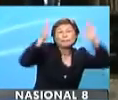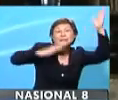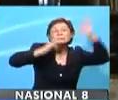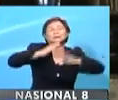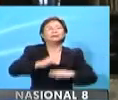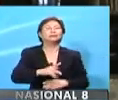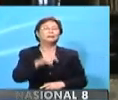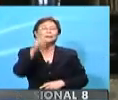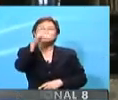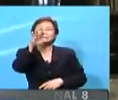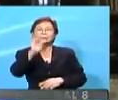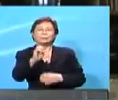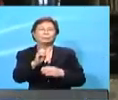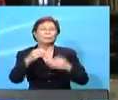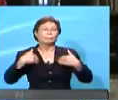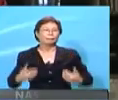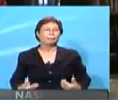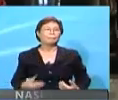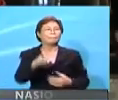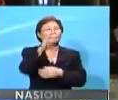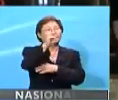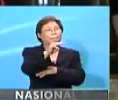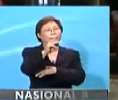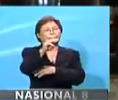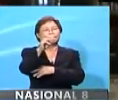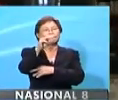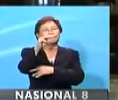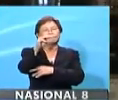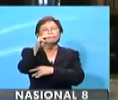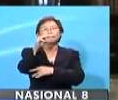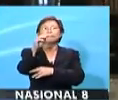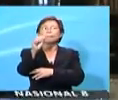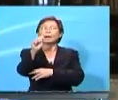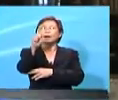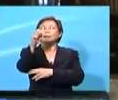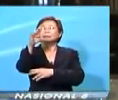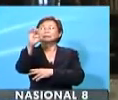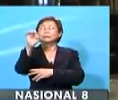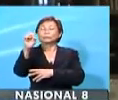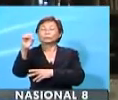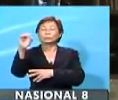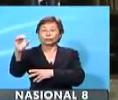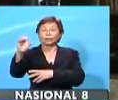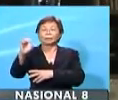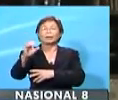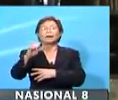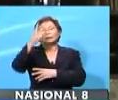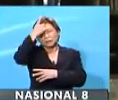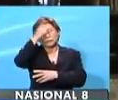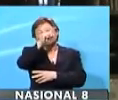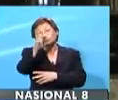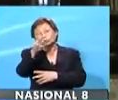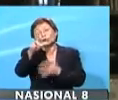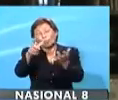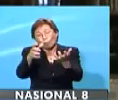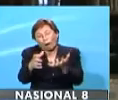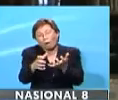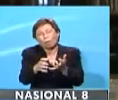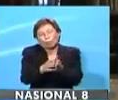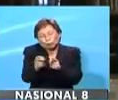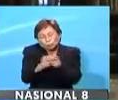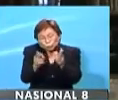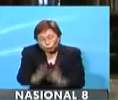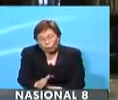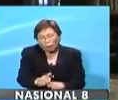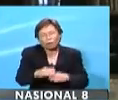Ketua Pegawai Eksekutif Perbadanan Pembangunan Perdagangan Luar Malaysia Matrade, Dato' Zulkifli Mahmud, menyarankan usahawan tempatan